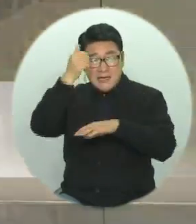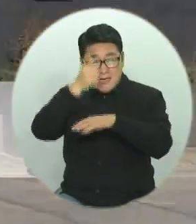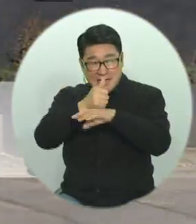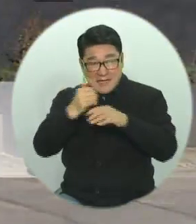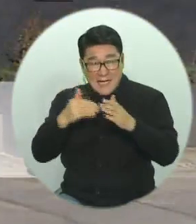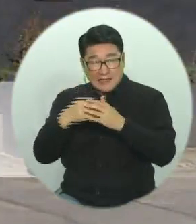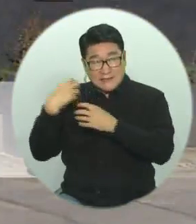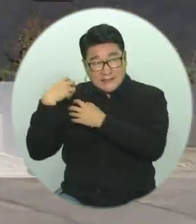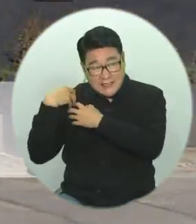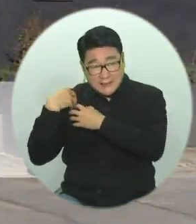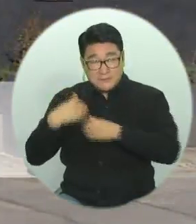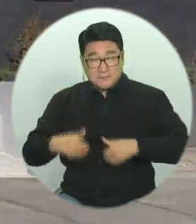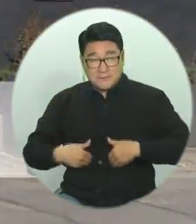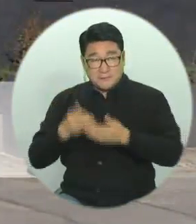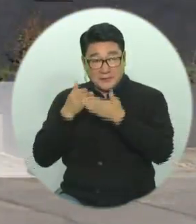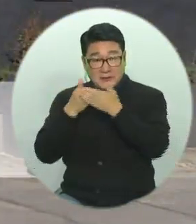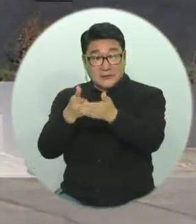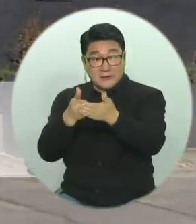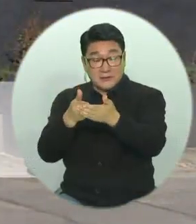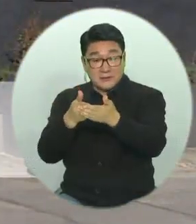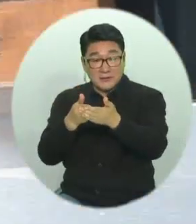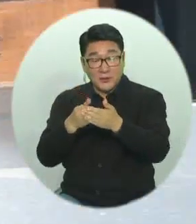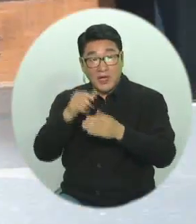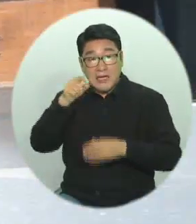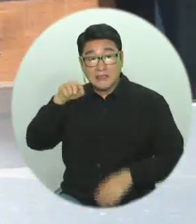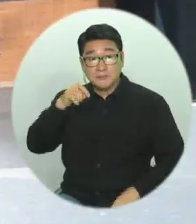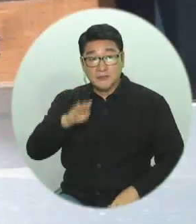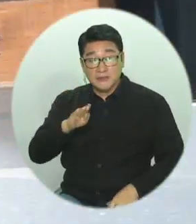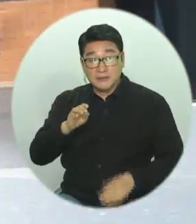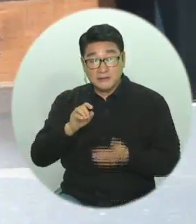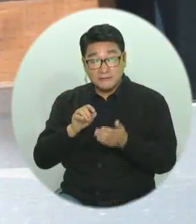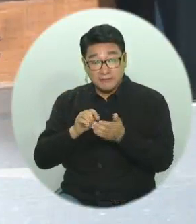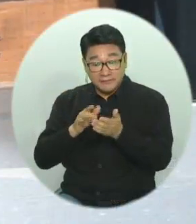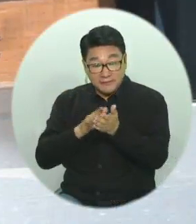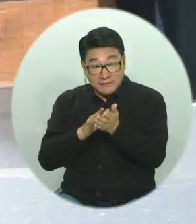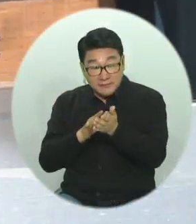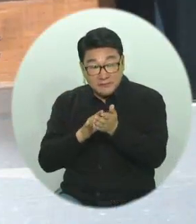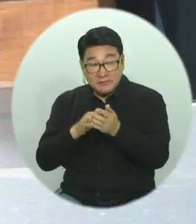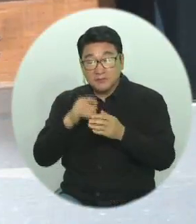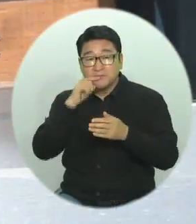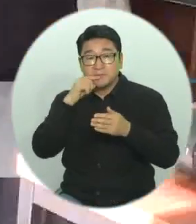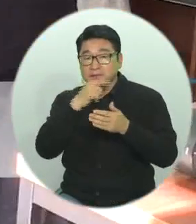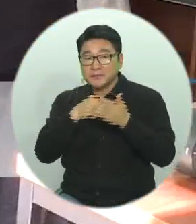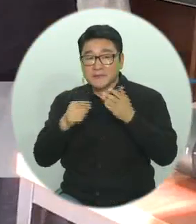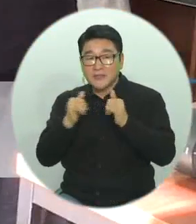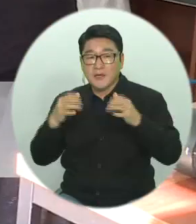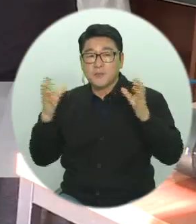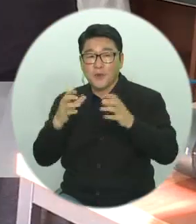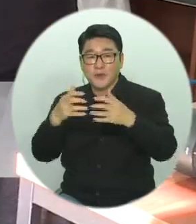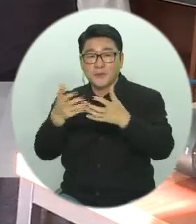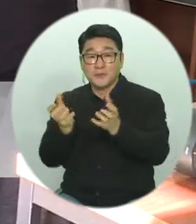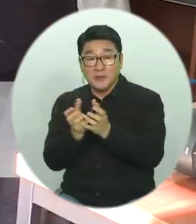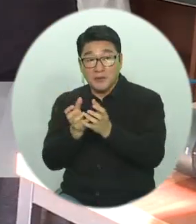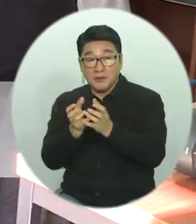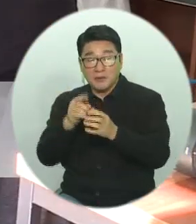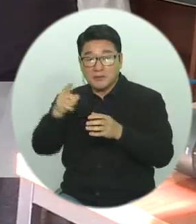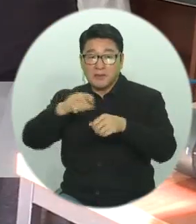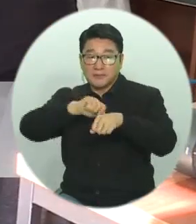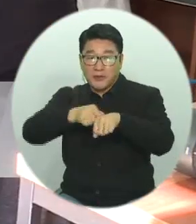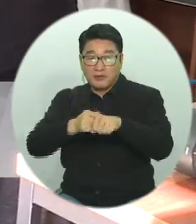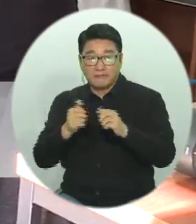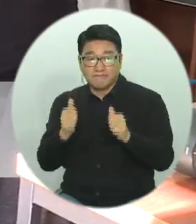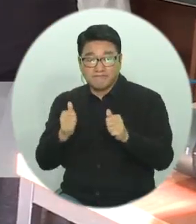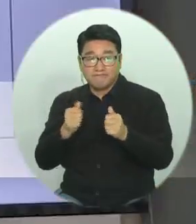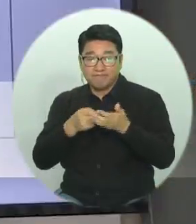광주 환경운동연합은 오늘 가습기 살균제 참사 피해자 모임을 열고 가해기업에 대한 사법 책임을